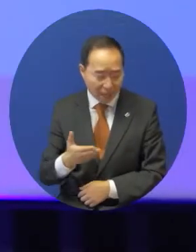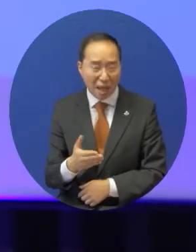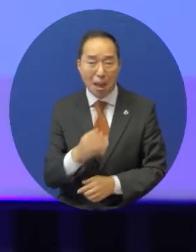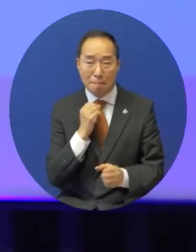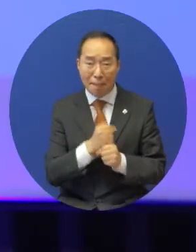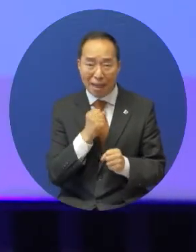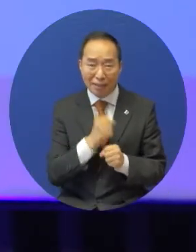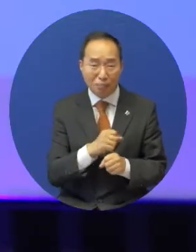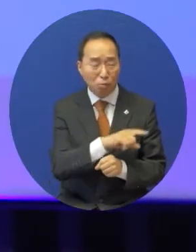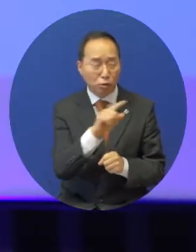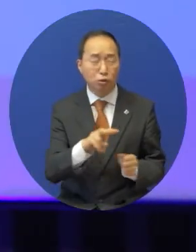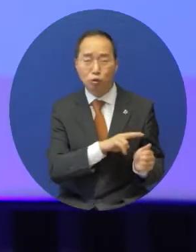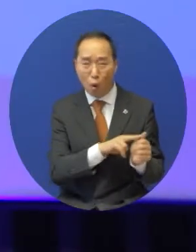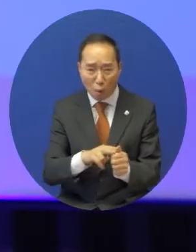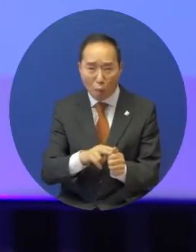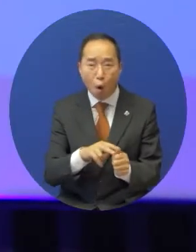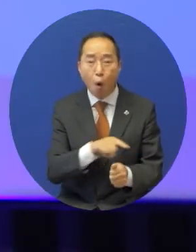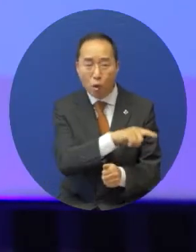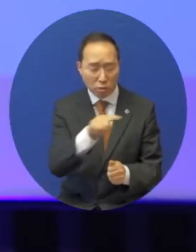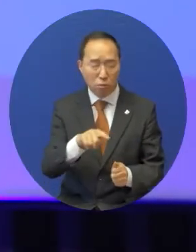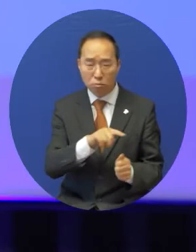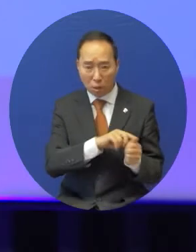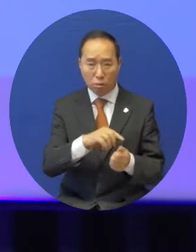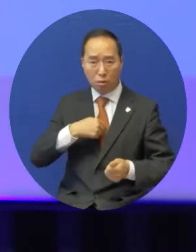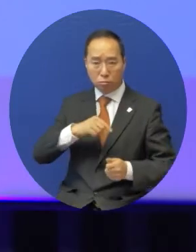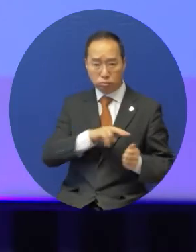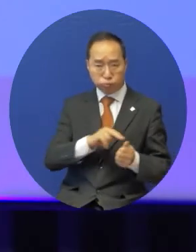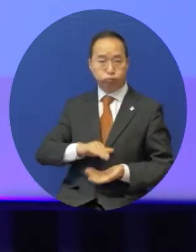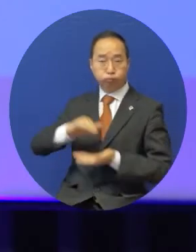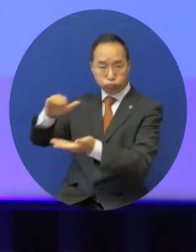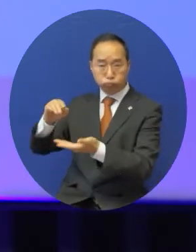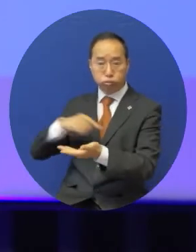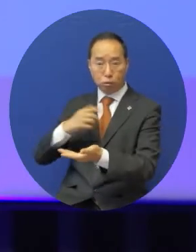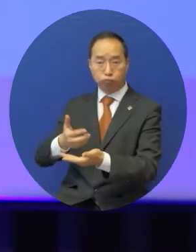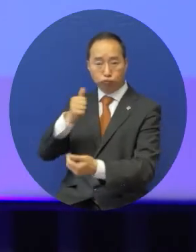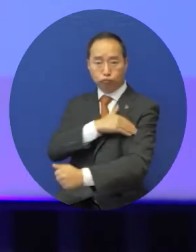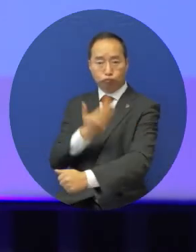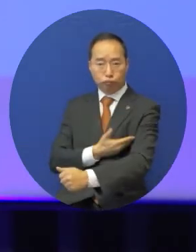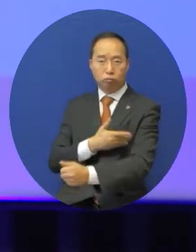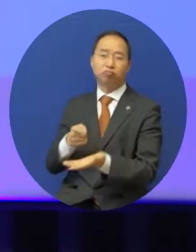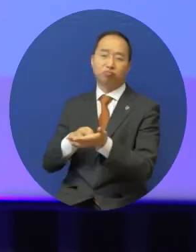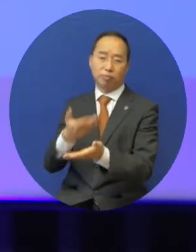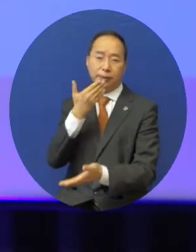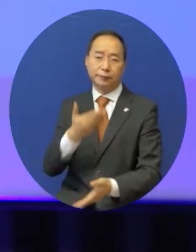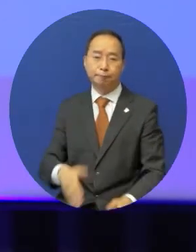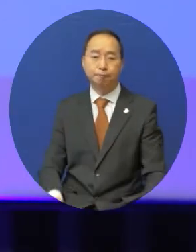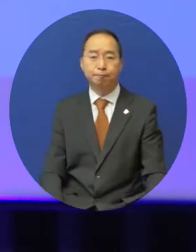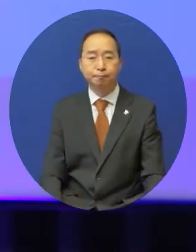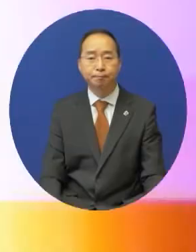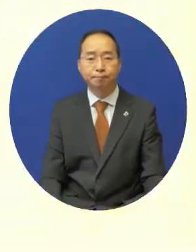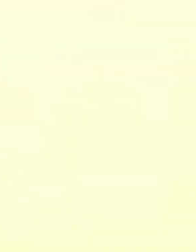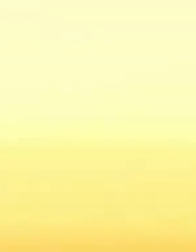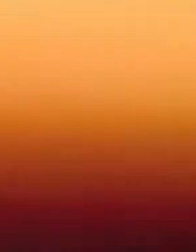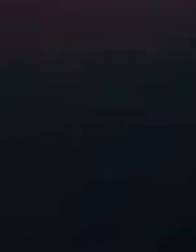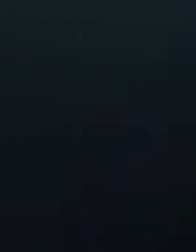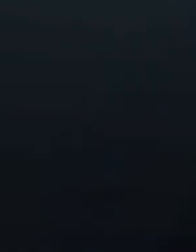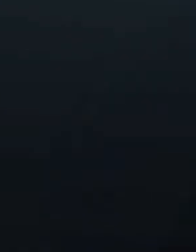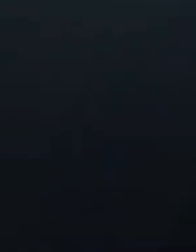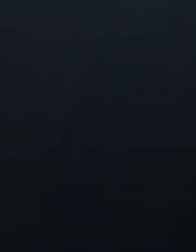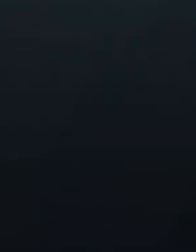이제 여러분이 만들어낸 그 모든 데이터에 대해서 데이터 주권을 주장해야 된다라고 생각을 합니다.